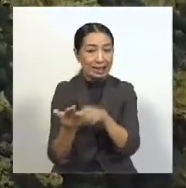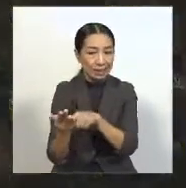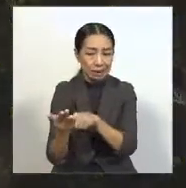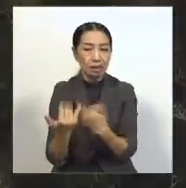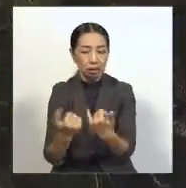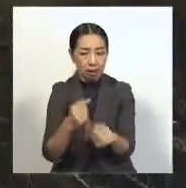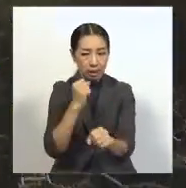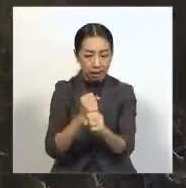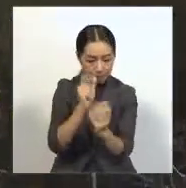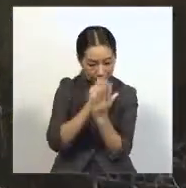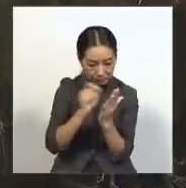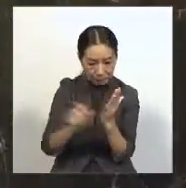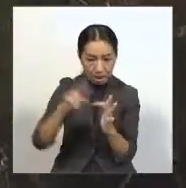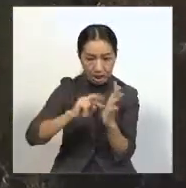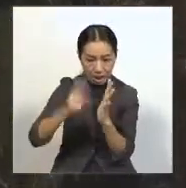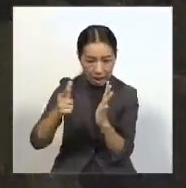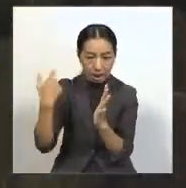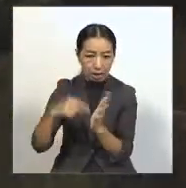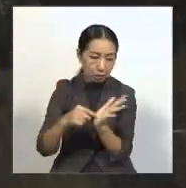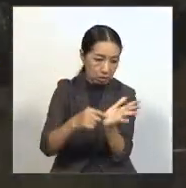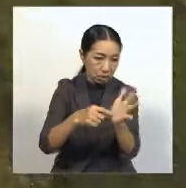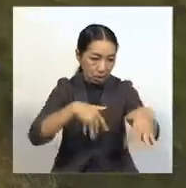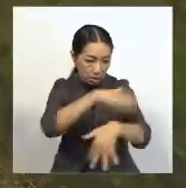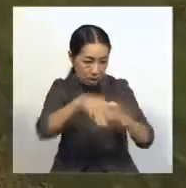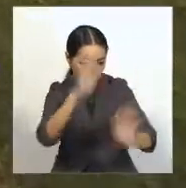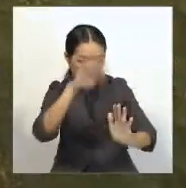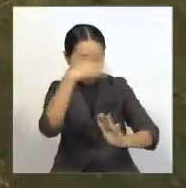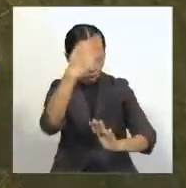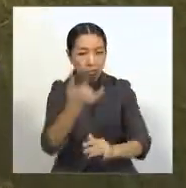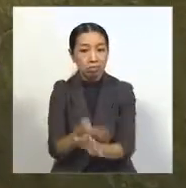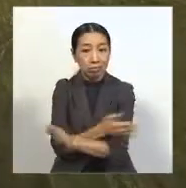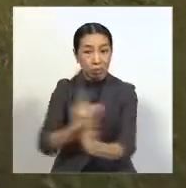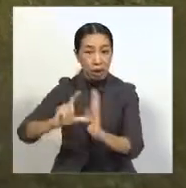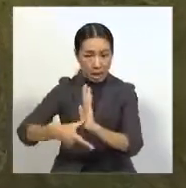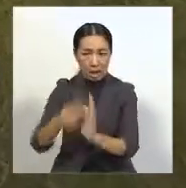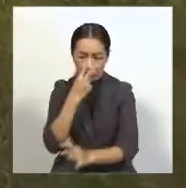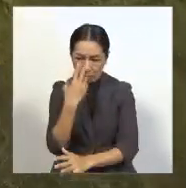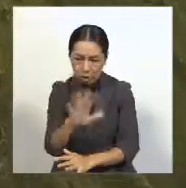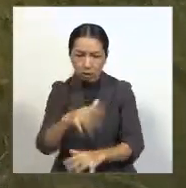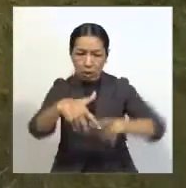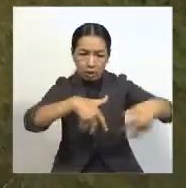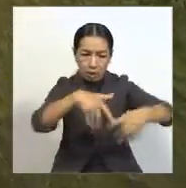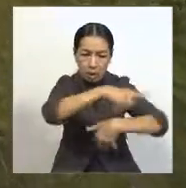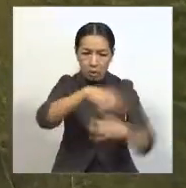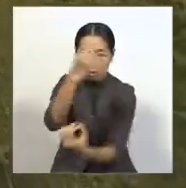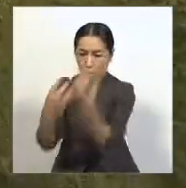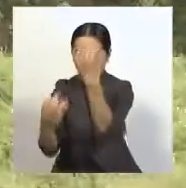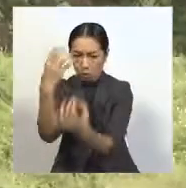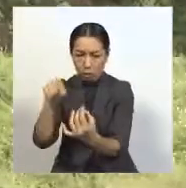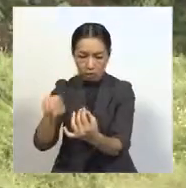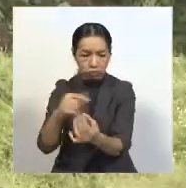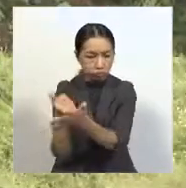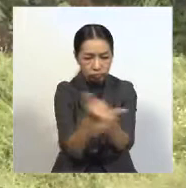ลขาธิการประชุมเสนอมาโดยได้รับทราบรายละเอียดต่างๆเกี่ยวกับป่าชุมชนที่จะให้ความช่วยเหลือประชาชนสาม